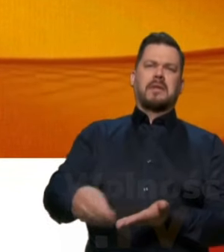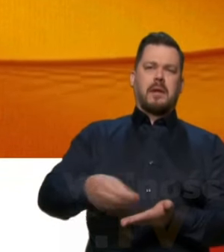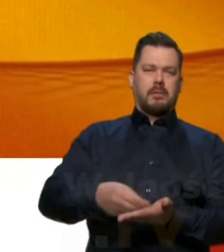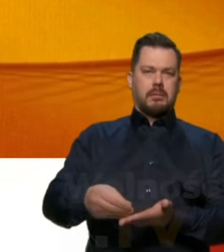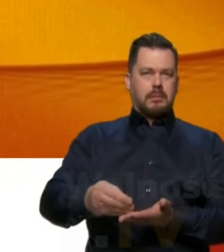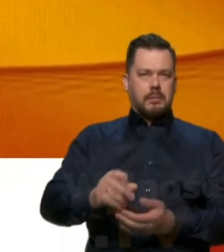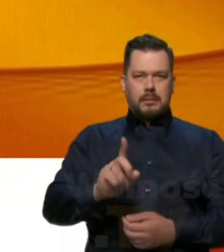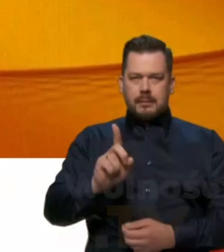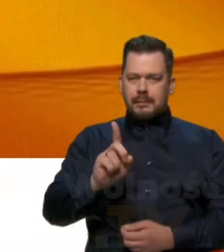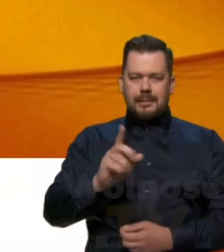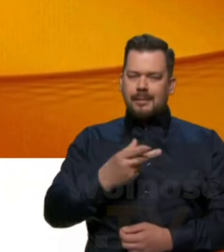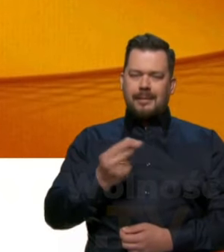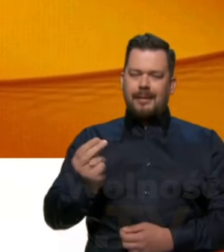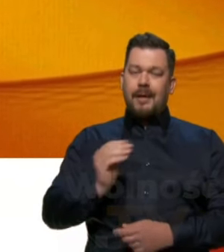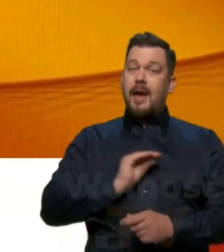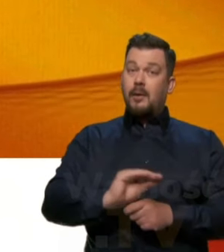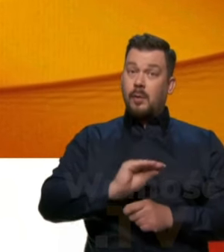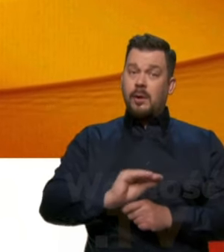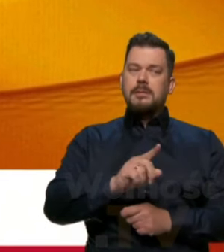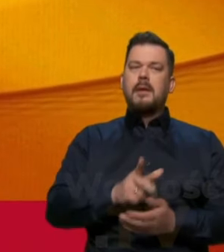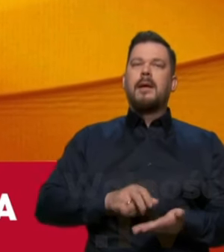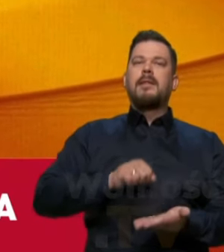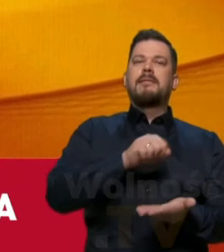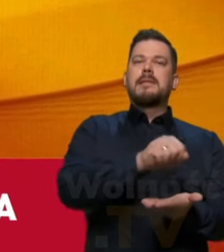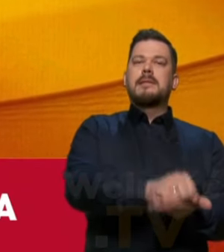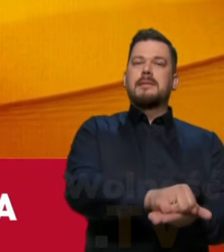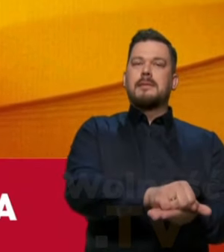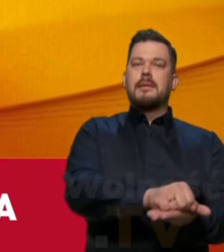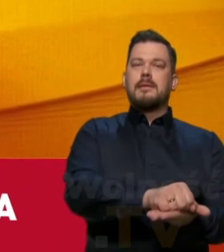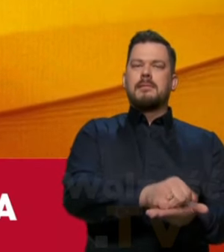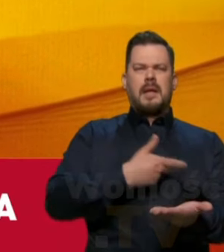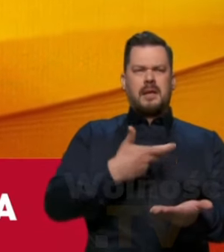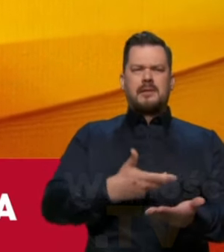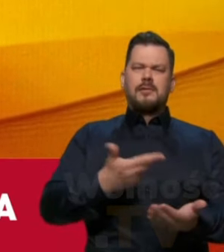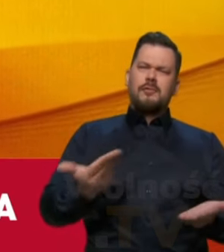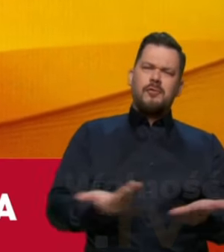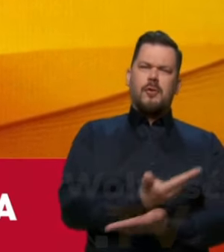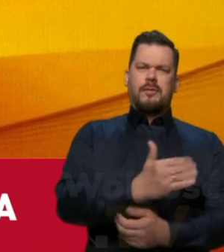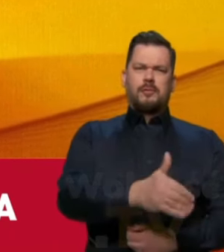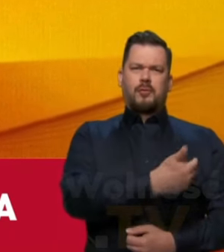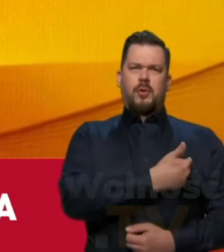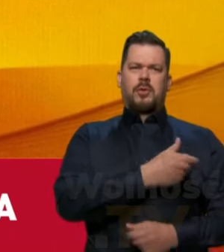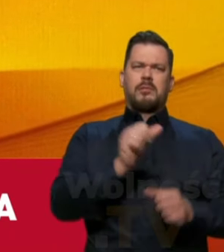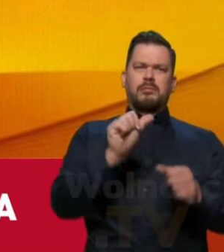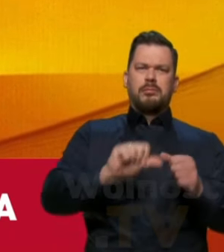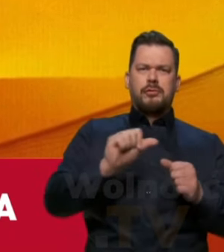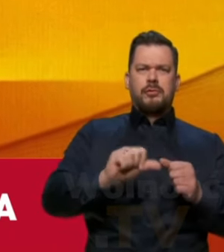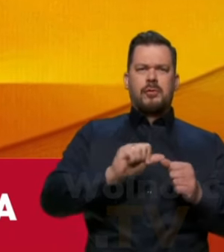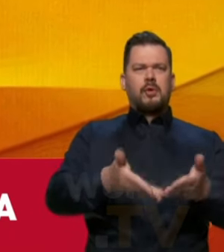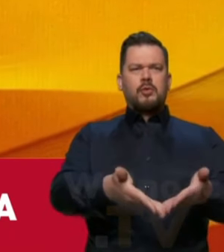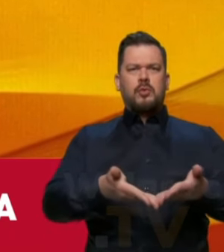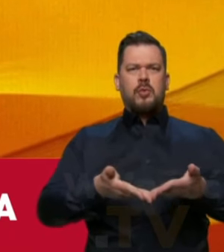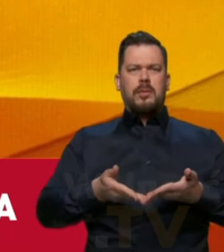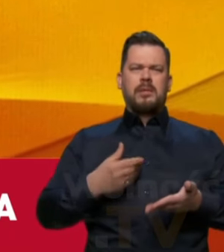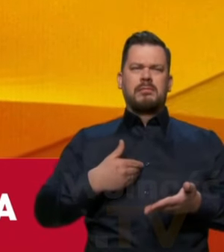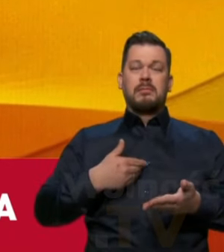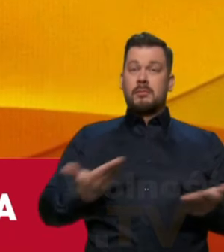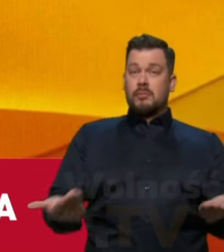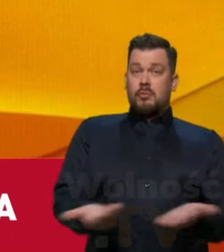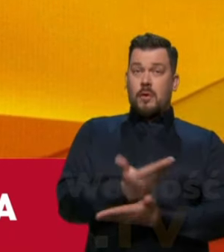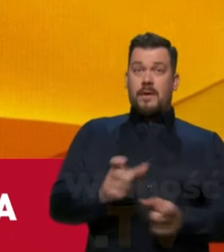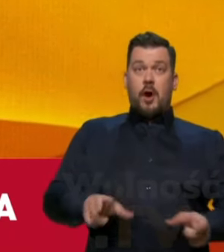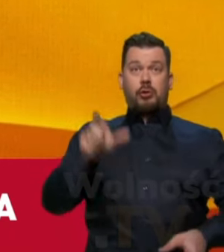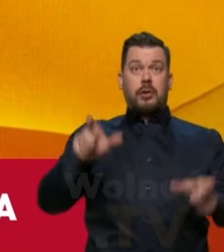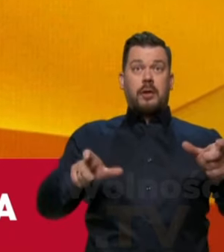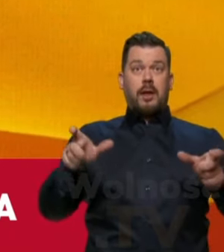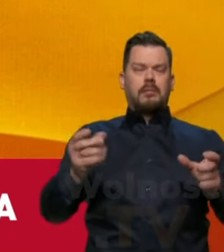mnie edukacja jest inwestycją. Dlatego będziemy budować nowe szkoły, nowe przedszkola, nowe żłobki na osiedlach, które świeżo powstają, a